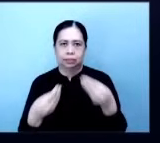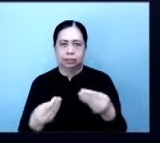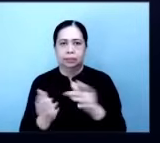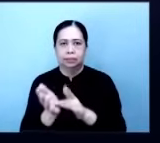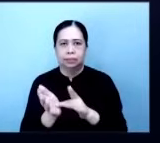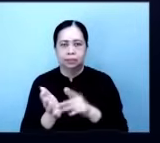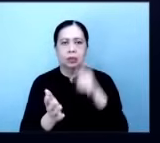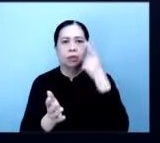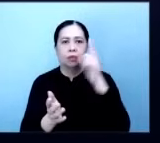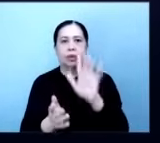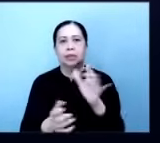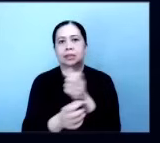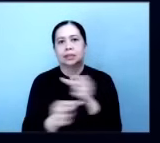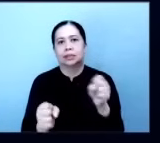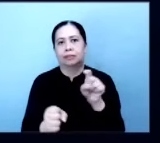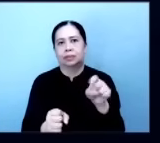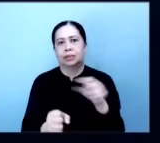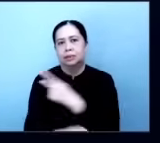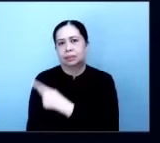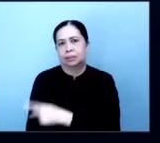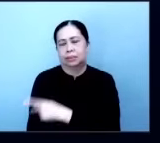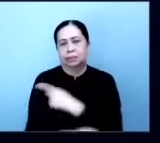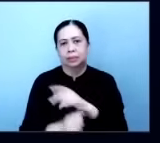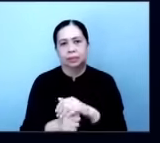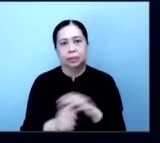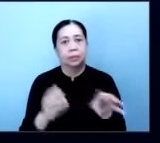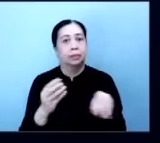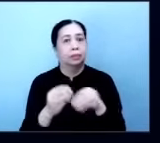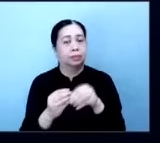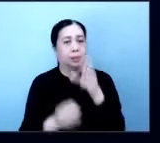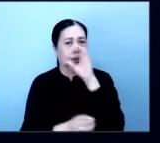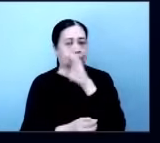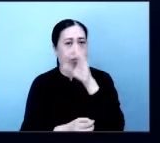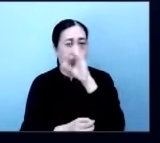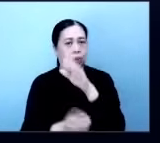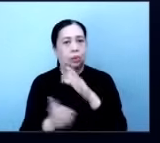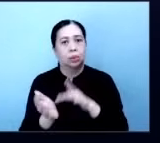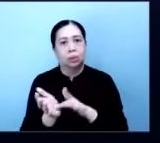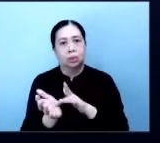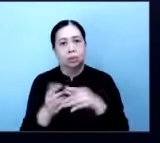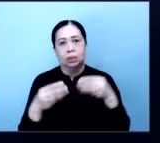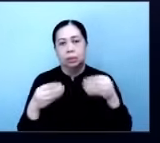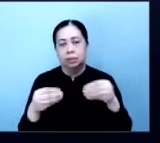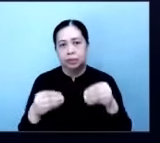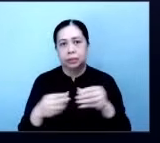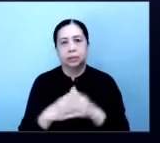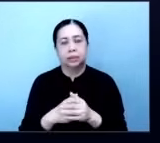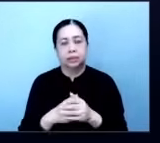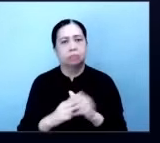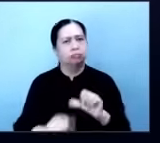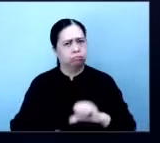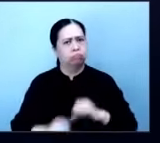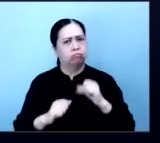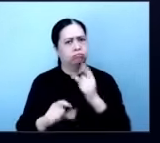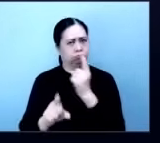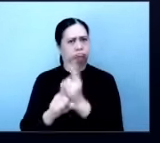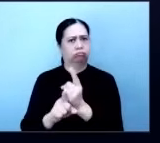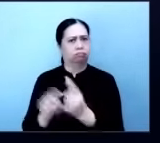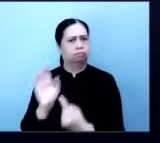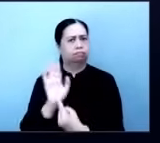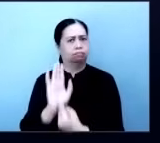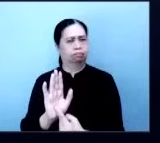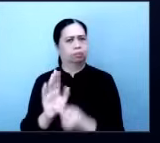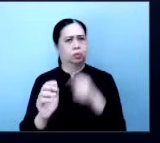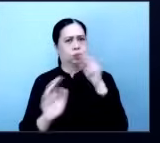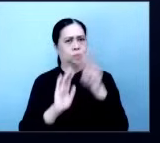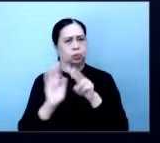rin sa kaligtasan ng pasyente. Dagdag pa ng Cebu Pharmacists Association Incorporated, proud sila sa ipinakita ng mga nag-viral